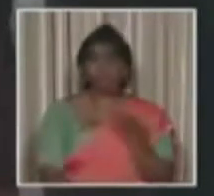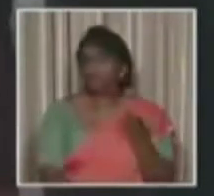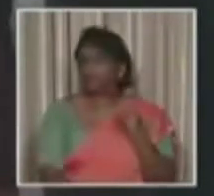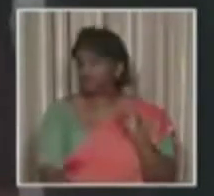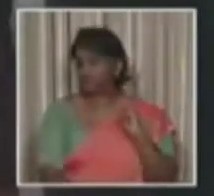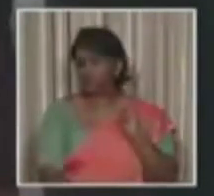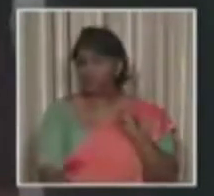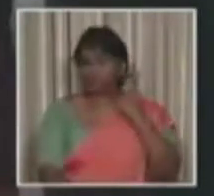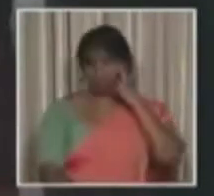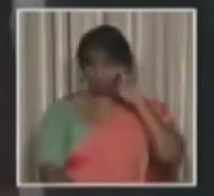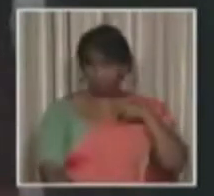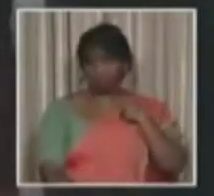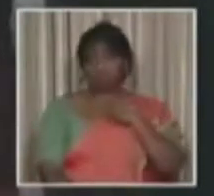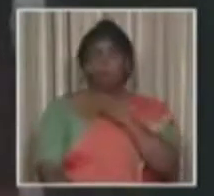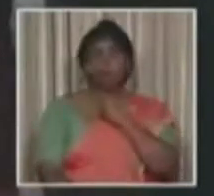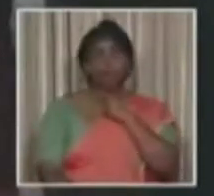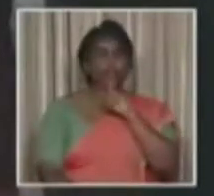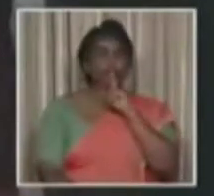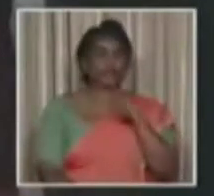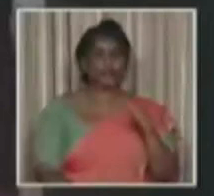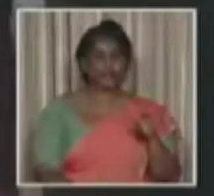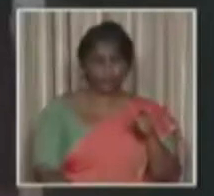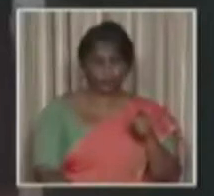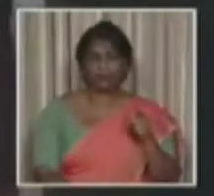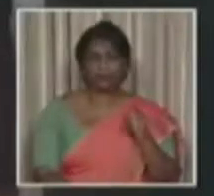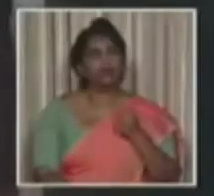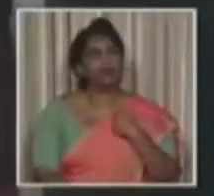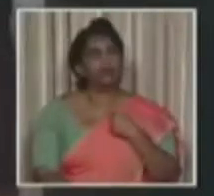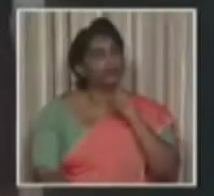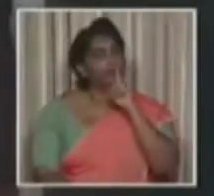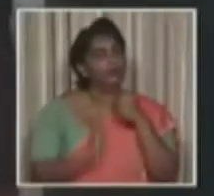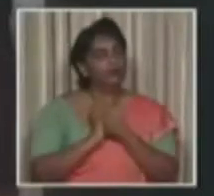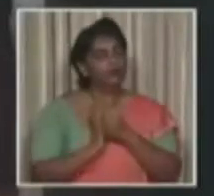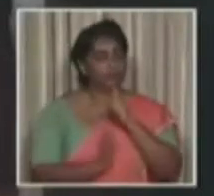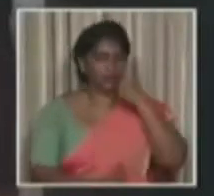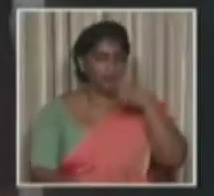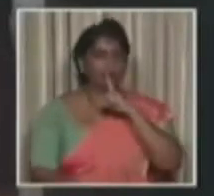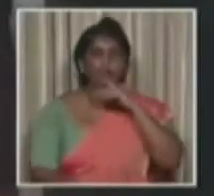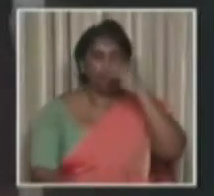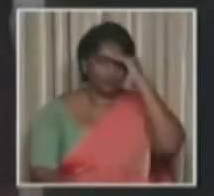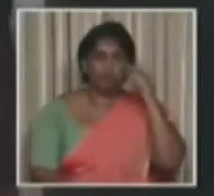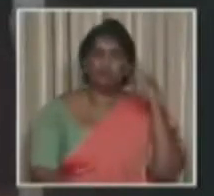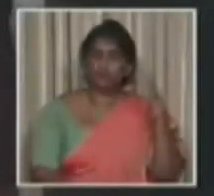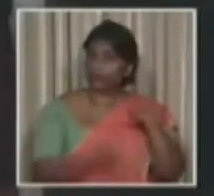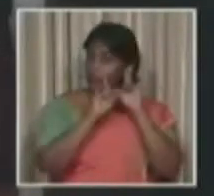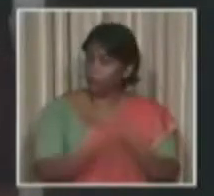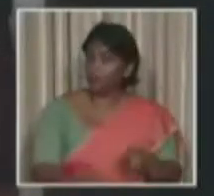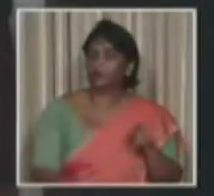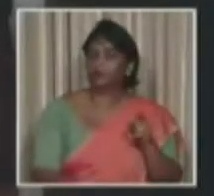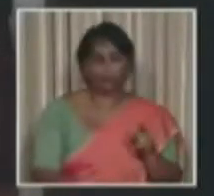මේ චේතනාන්විතව බුරු කිව්වයි කියලා මං අහන්නේ ගරු කතා නියෝජක කතානායකතුමනි. එහෙම